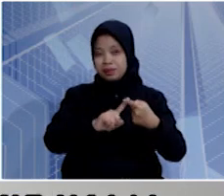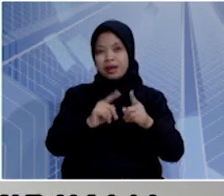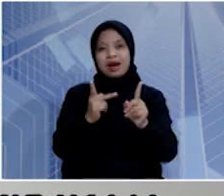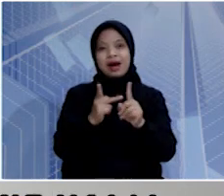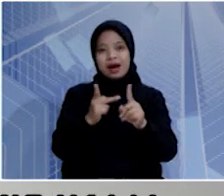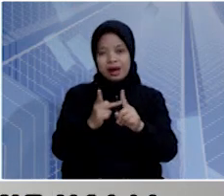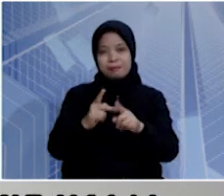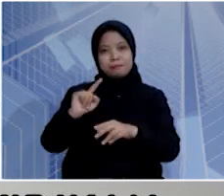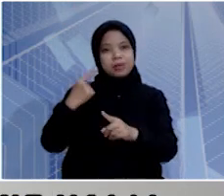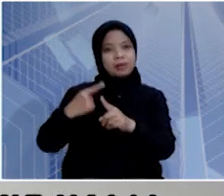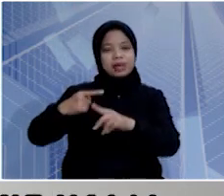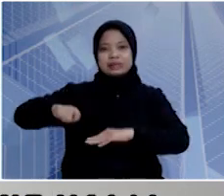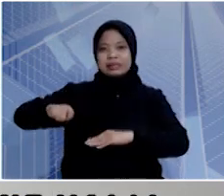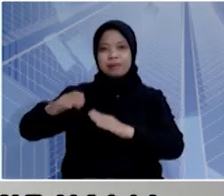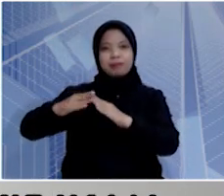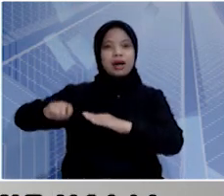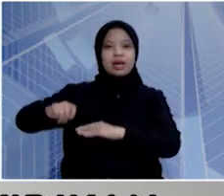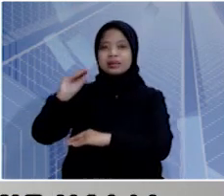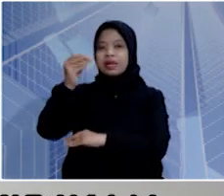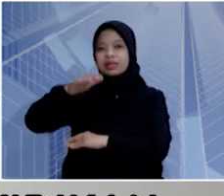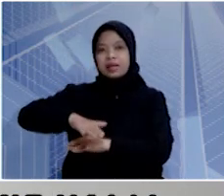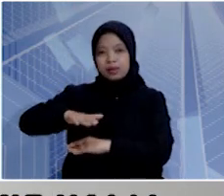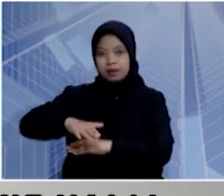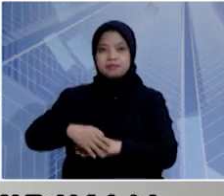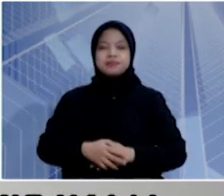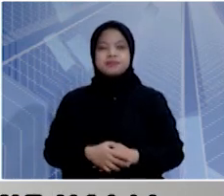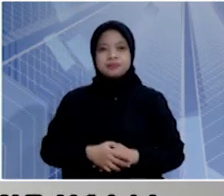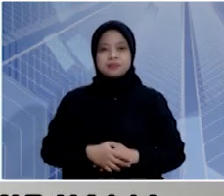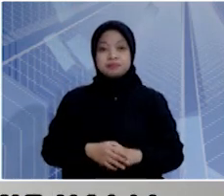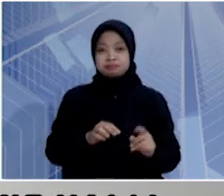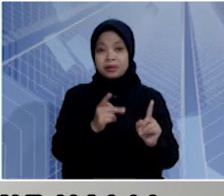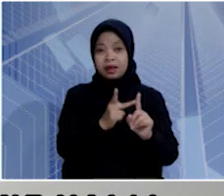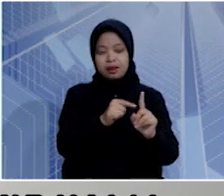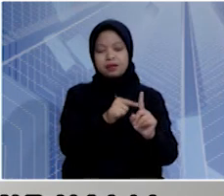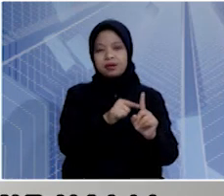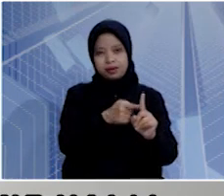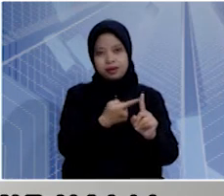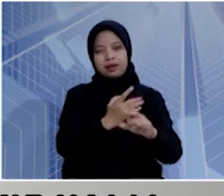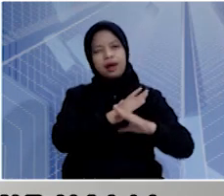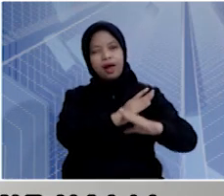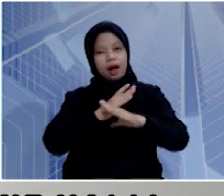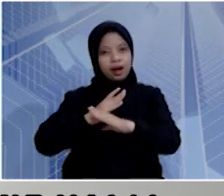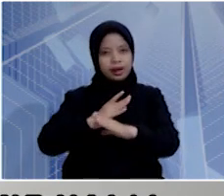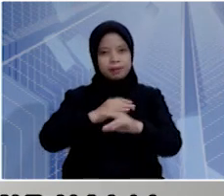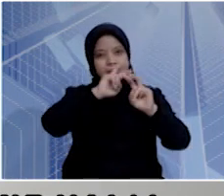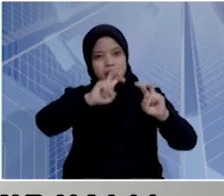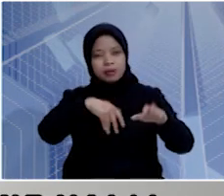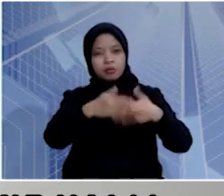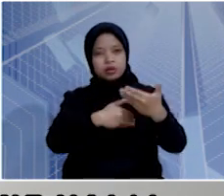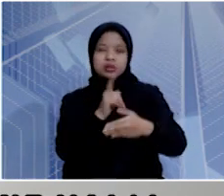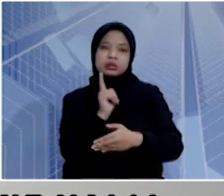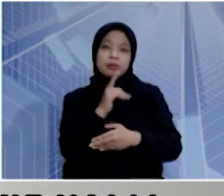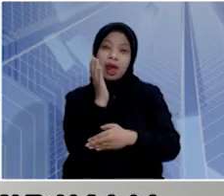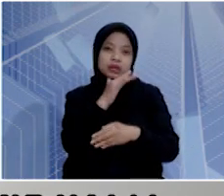menjalani sidang di pengadilan negeri Jakarta Selatan Hendra di dakom merintangi penyidikan kasus pembunuhan dengan